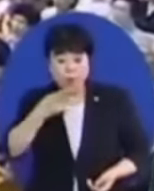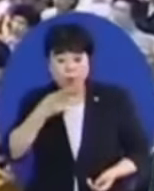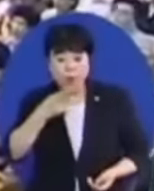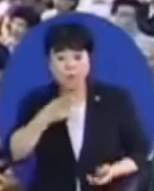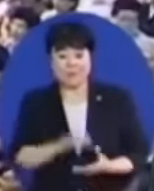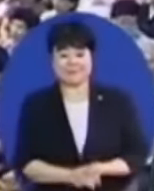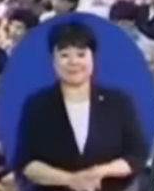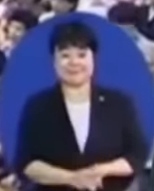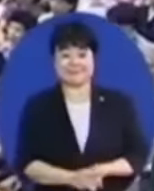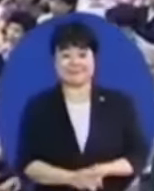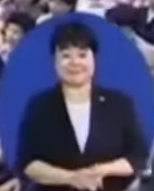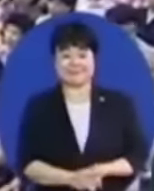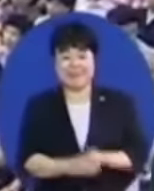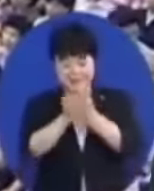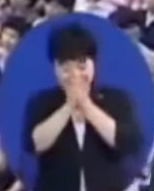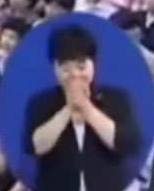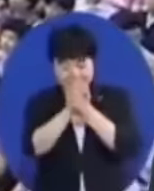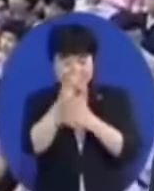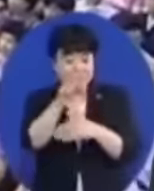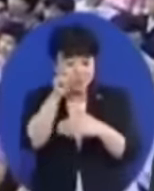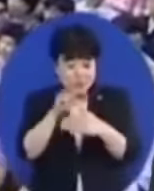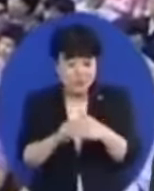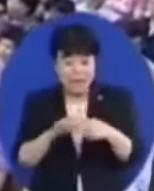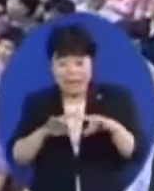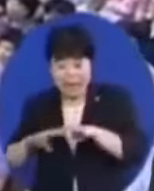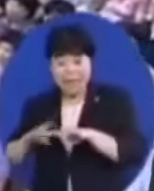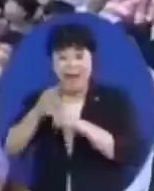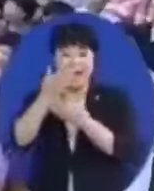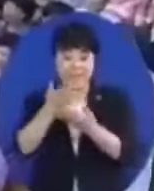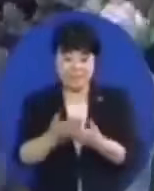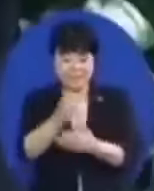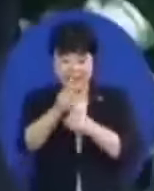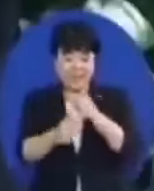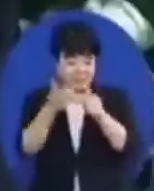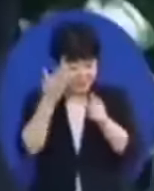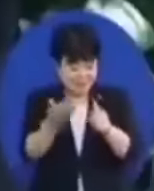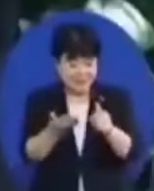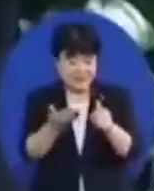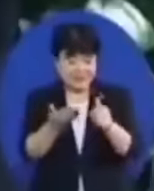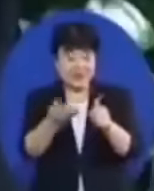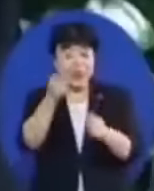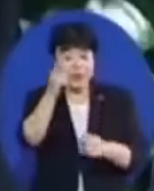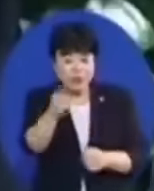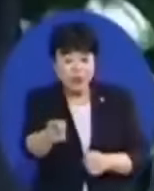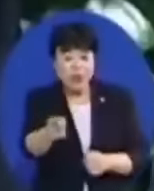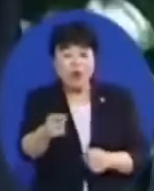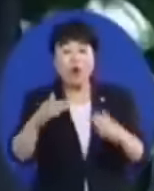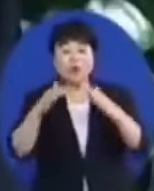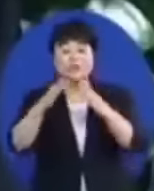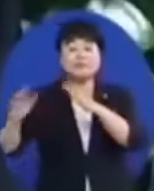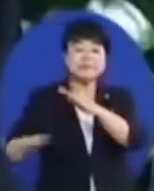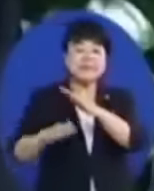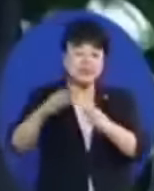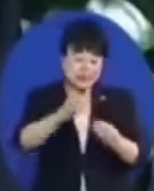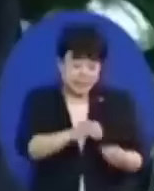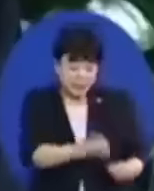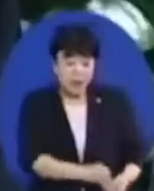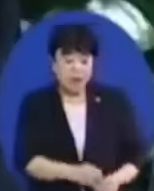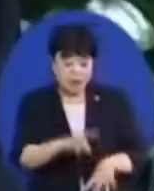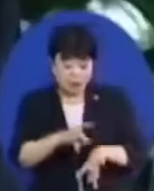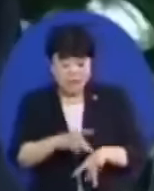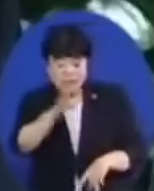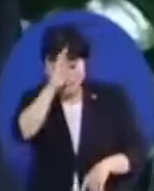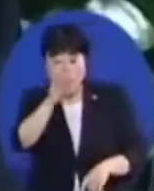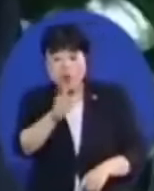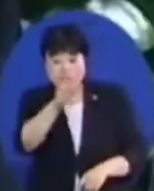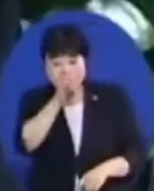않았습니다. 그가 기도하는 가운데 레마를 받았습니다. 하나님께서 너희 집안 내레기로 이 관절병이